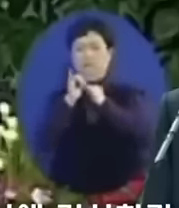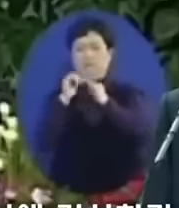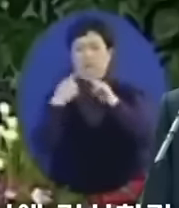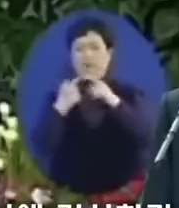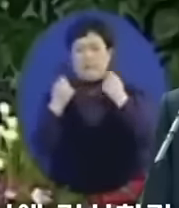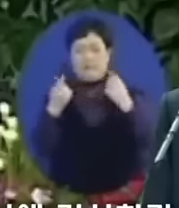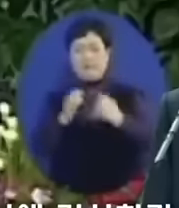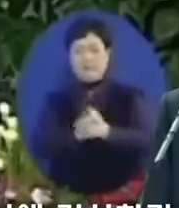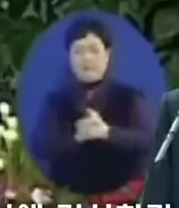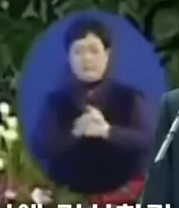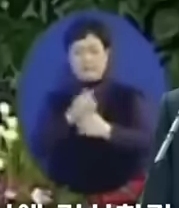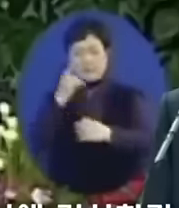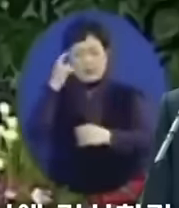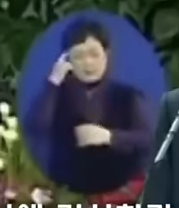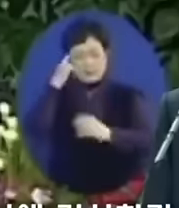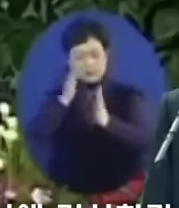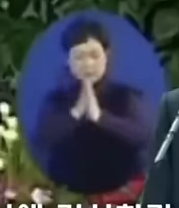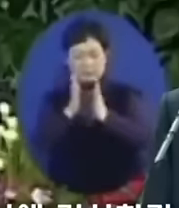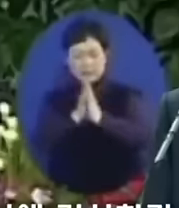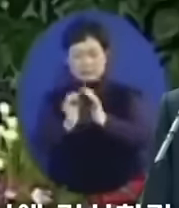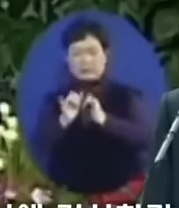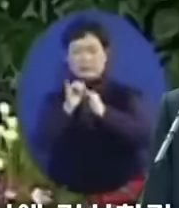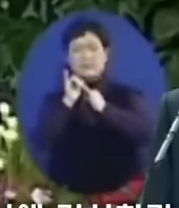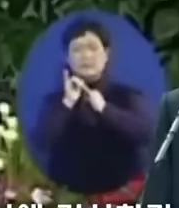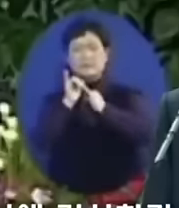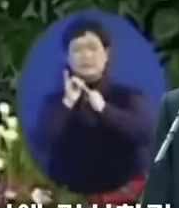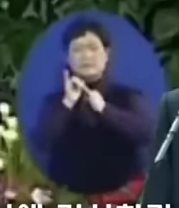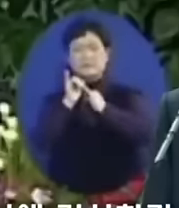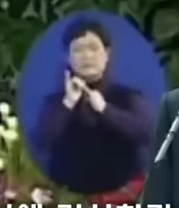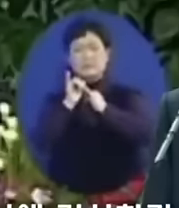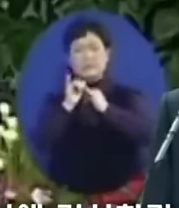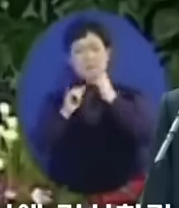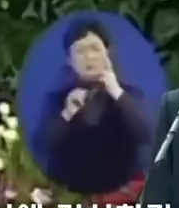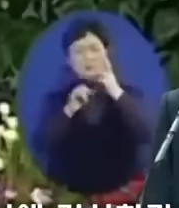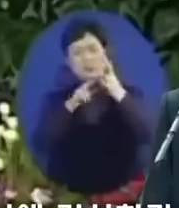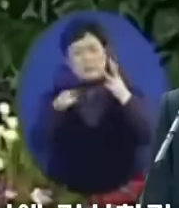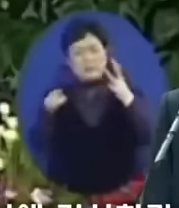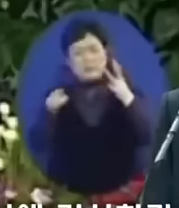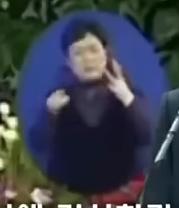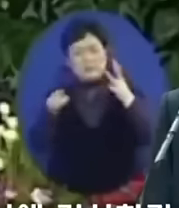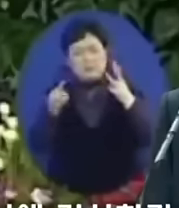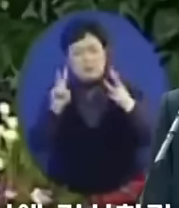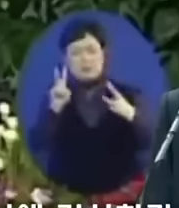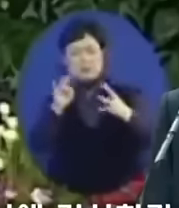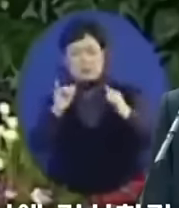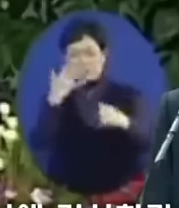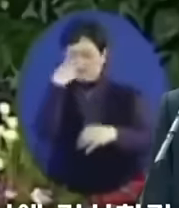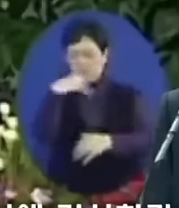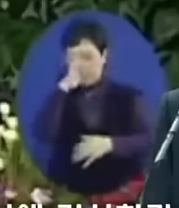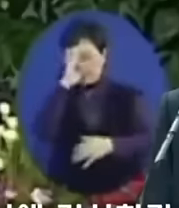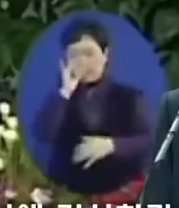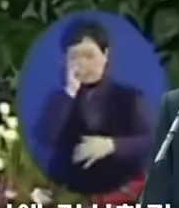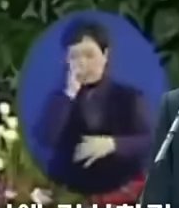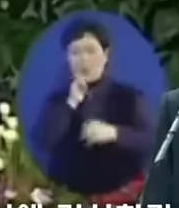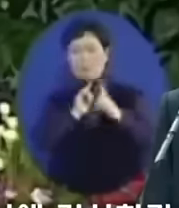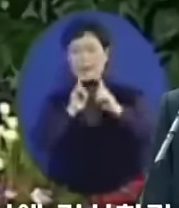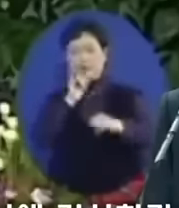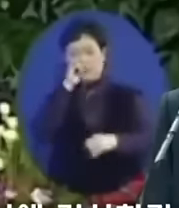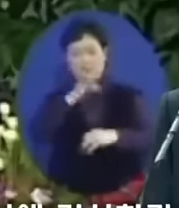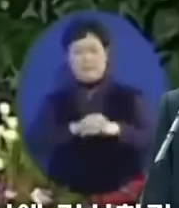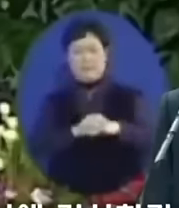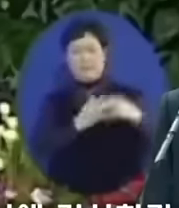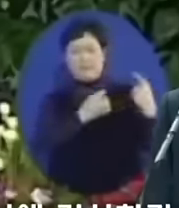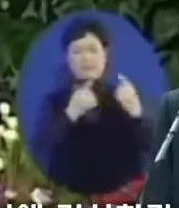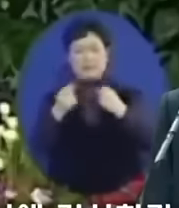같습니다. 정신의학계에서는 자살자의 3명 중 2명이 우울증을 앓고 있었던 것이라고 말하고 있는 것입니다.